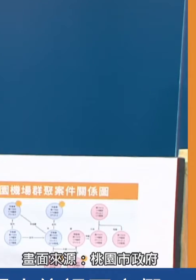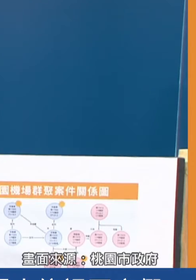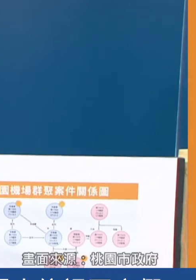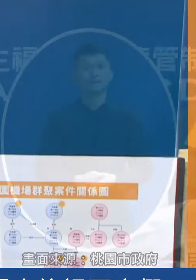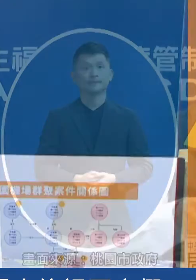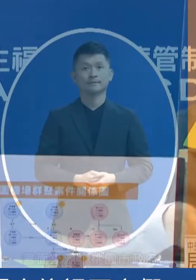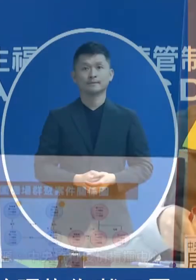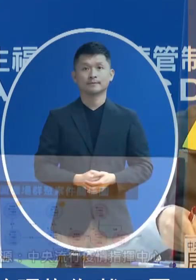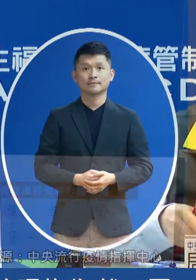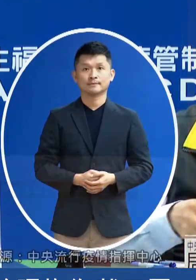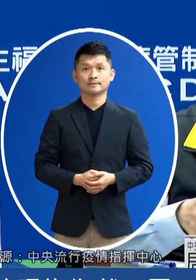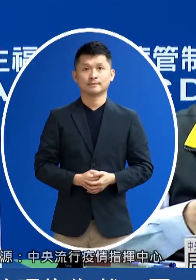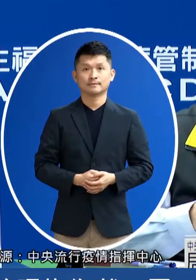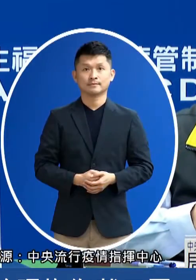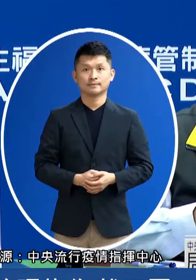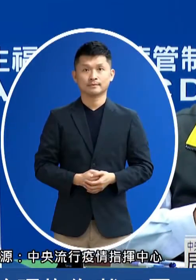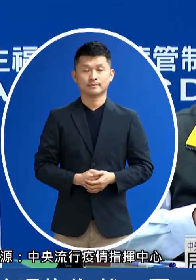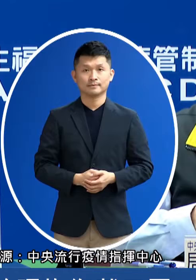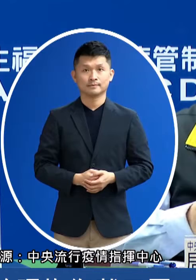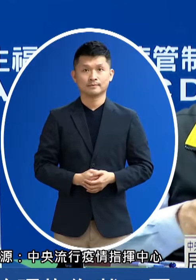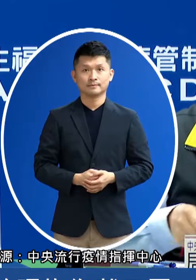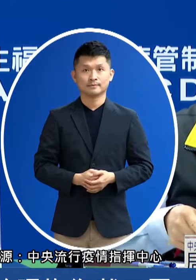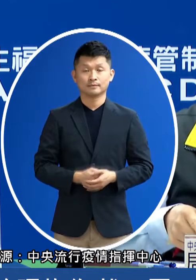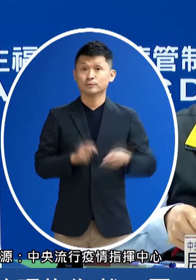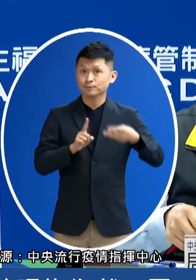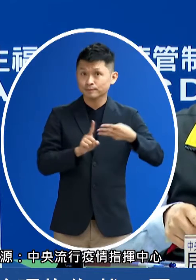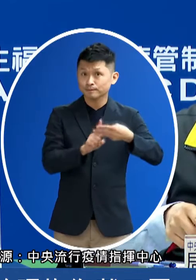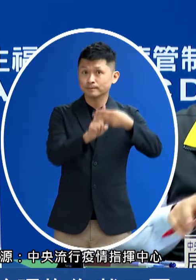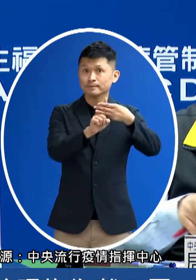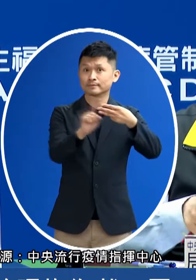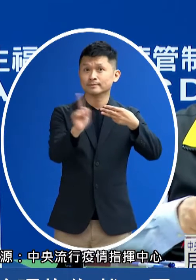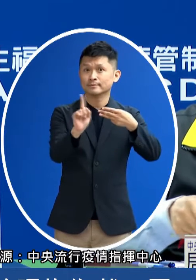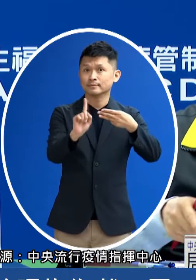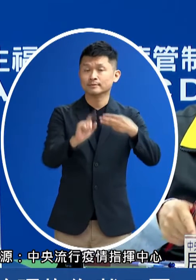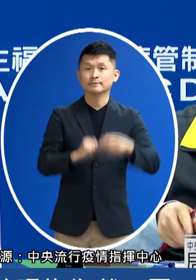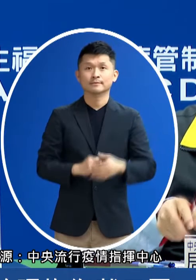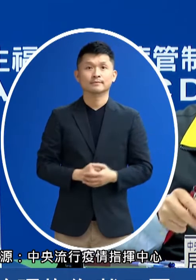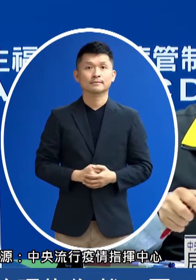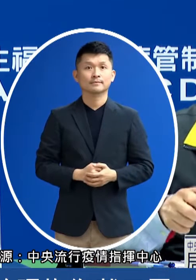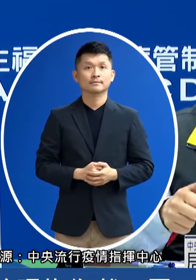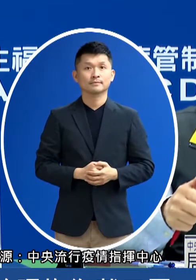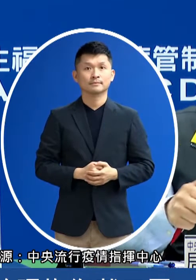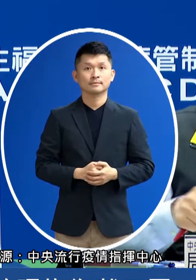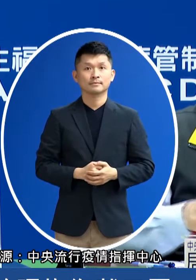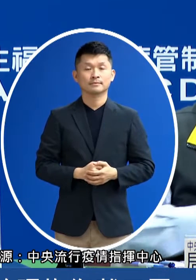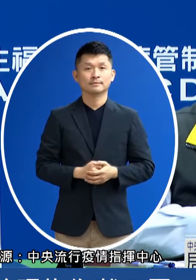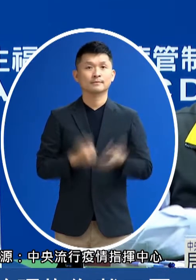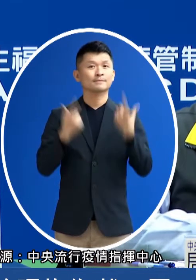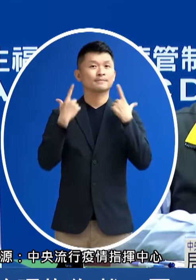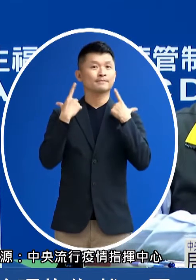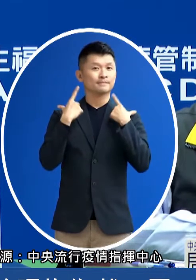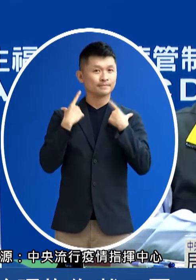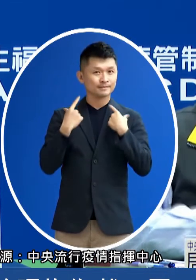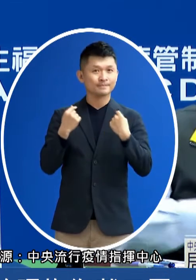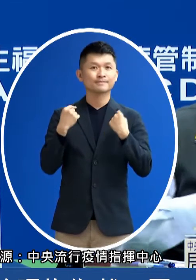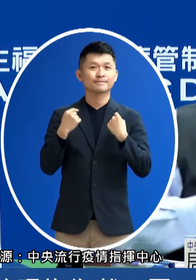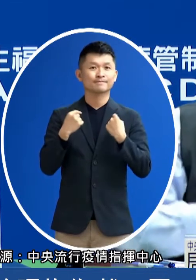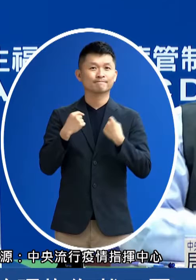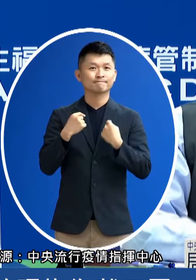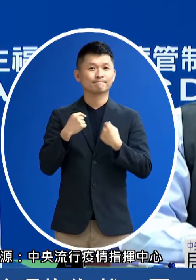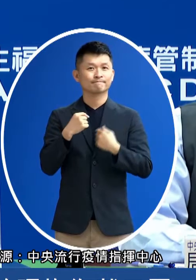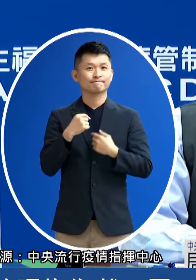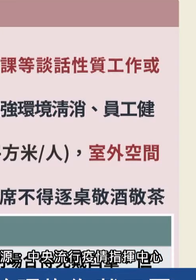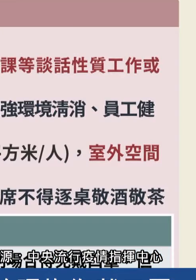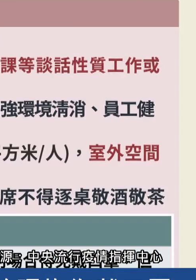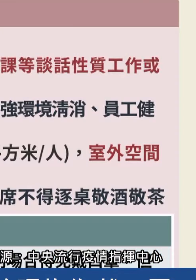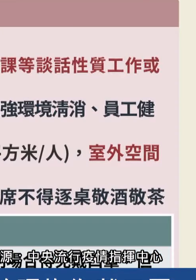学。本土群聚案爆发，指挥中心延长二级警戒到1月24号，并宣布加强口罩管制